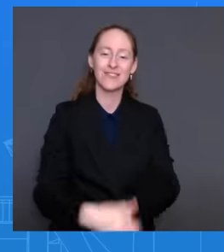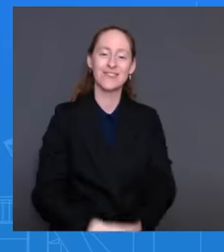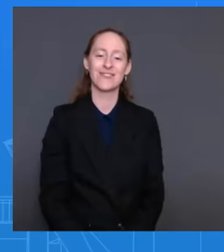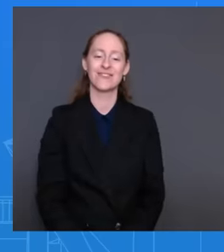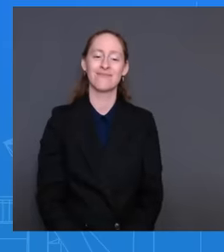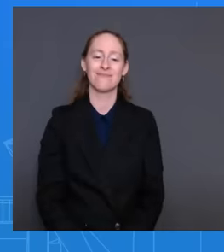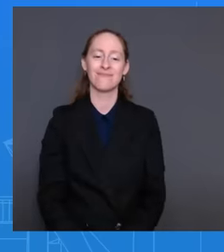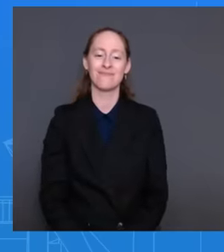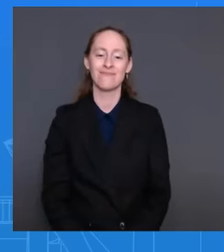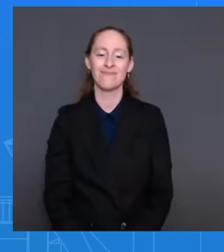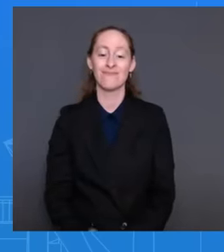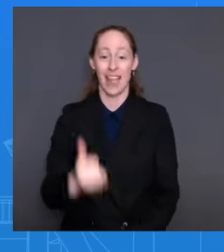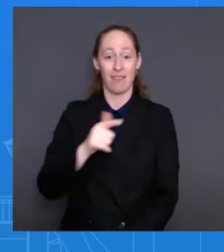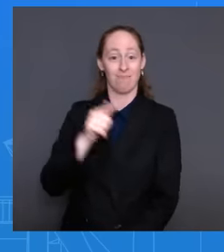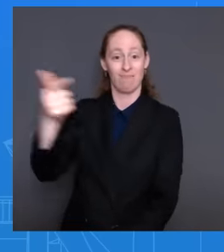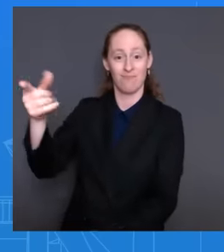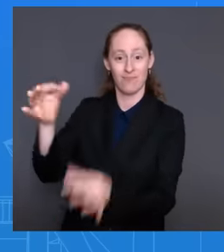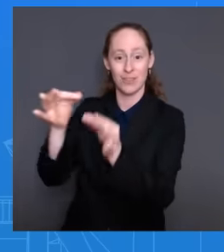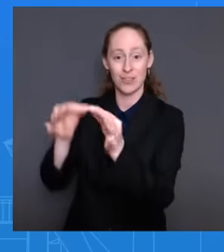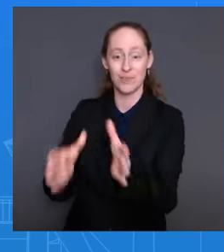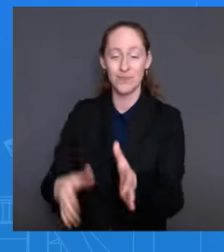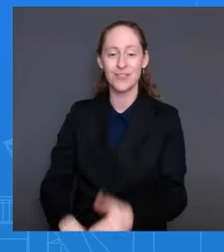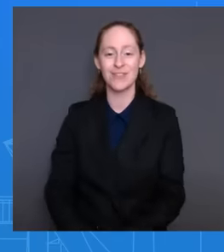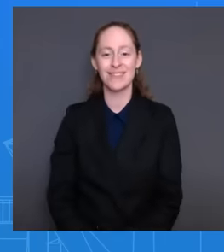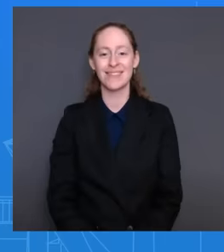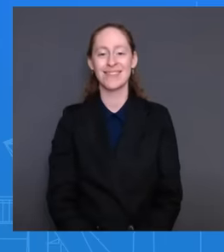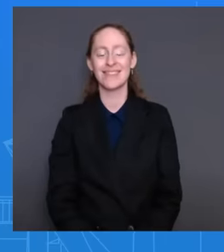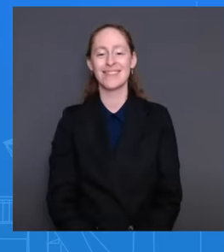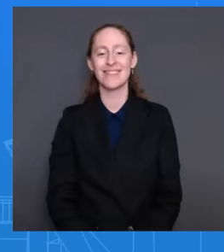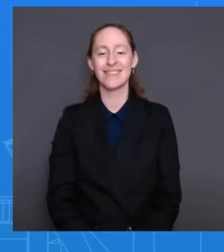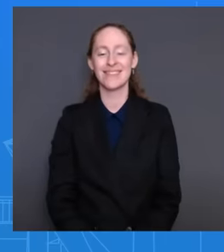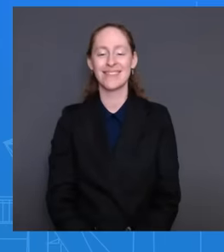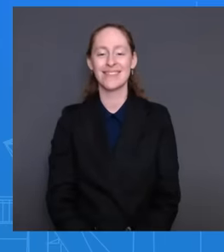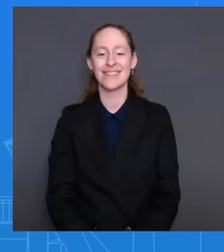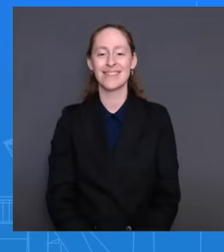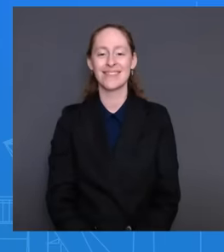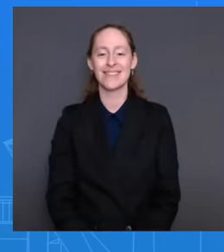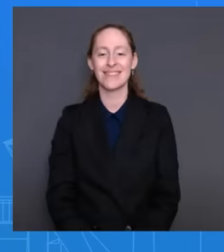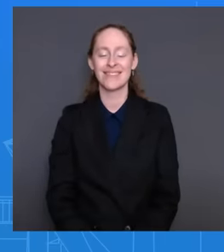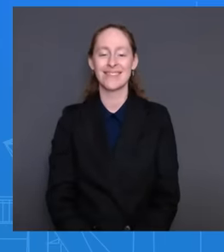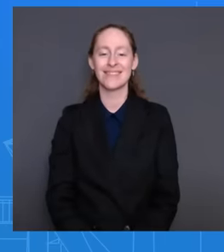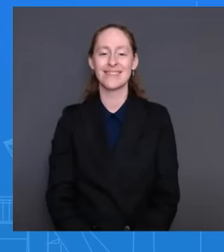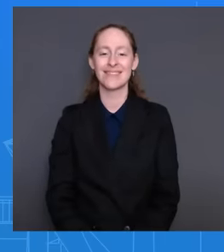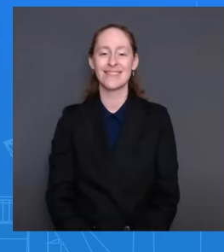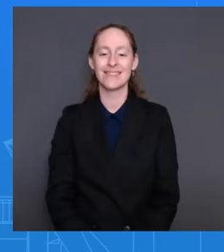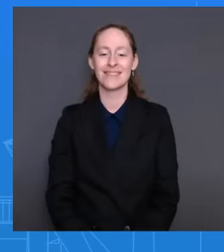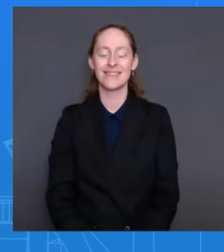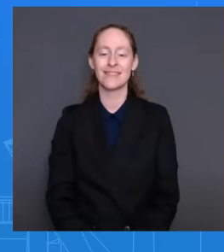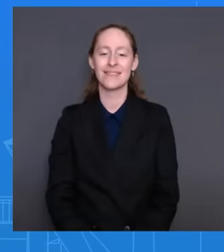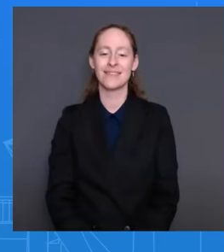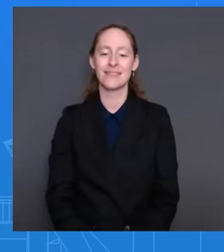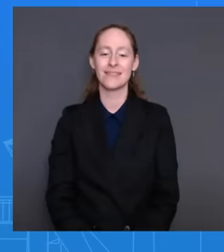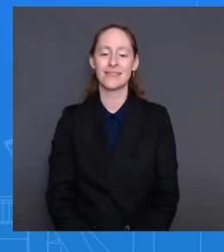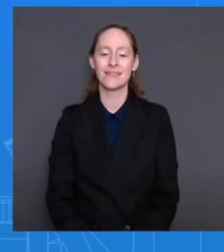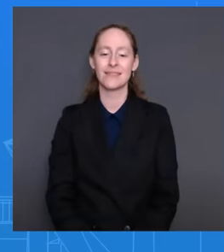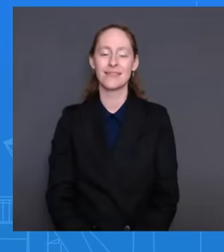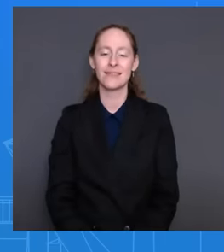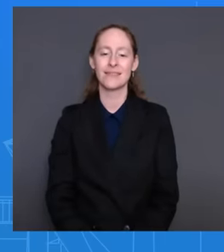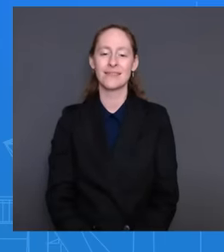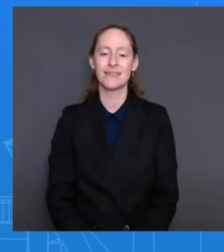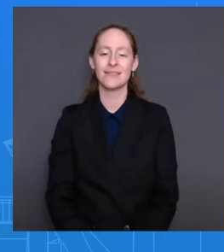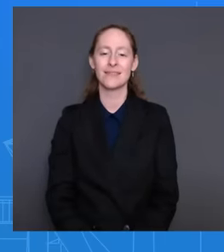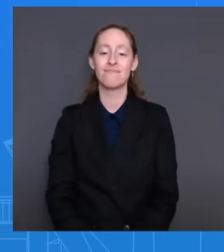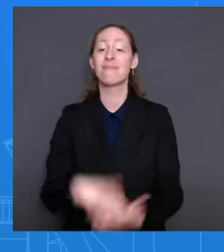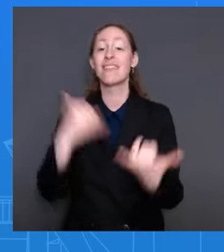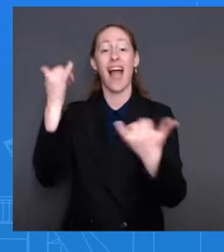감사합니다. 방탄소년단입니다. 오늘 백악관에 초청받아서 반아시아계 혐오 범죄, 그리고 아시아계 포용, 그리고 다양성에 대해 논의하는